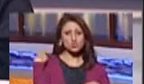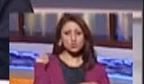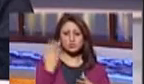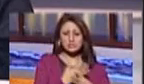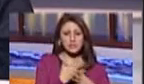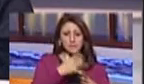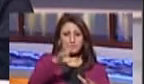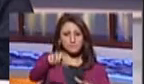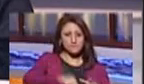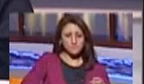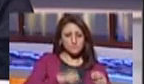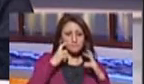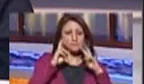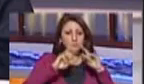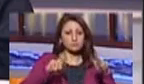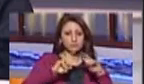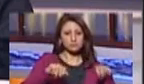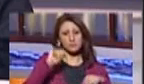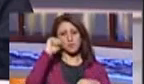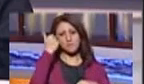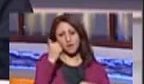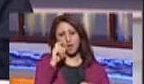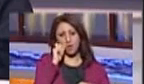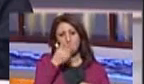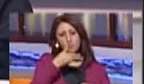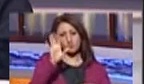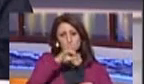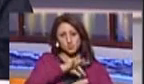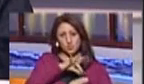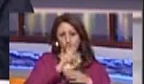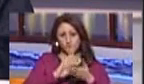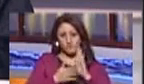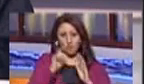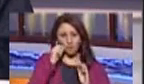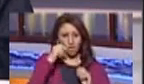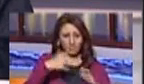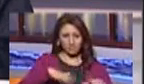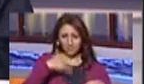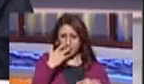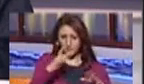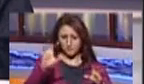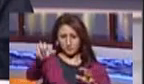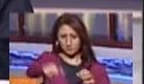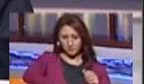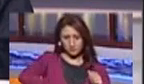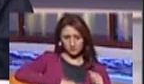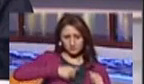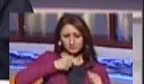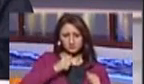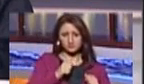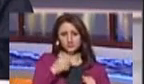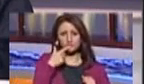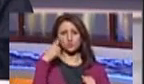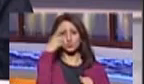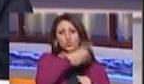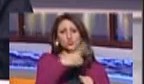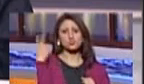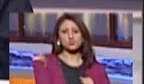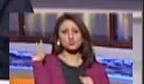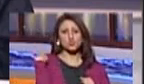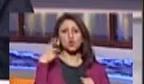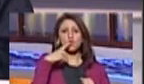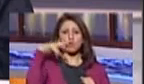لتولي التحقيق في الواقعة كاملة. وامبارح خرج حمادة من مستشفى الشرطة بعد ما غير أخواله أمام النيابة، واتهم الشرطة بضربه